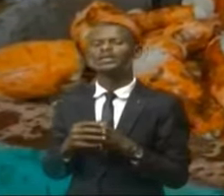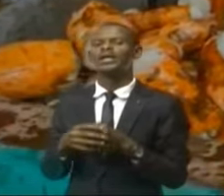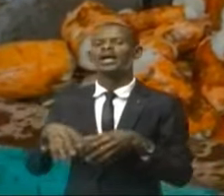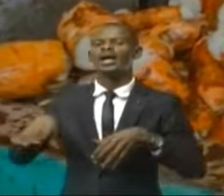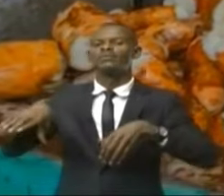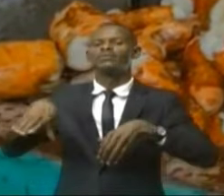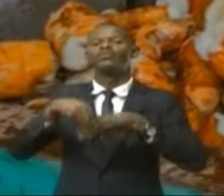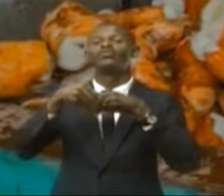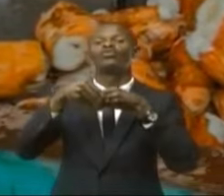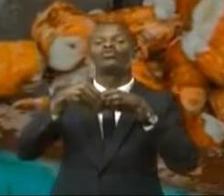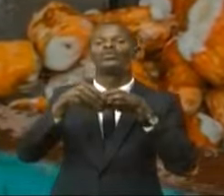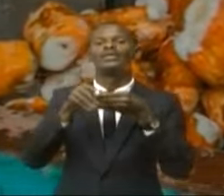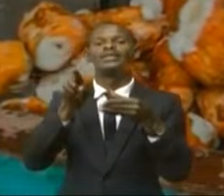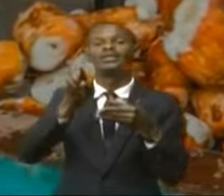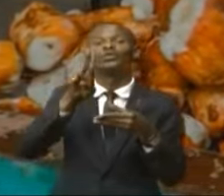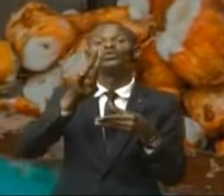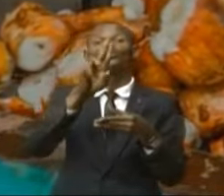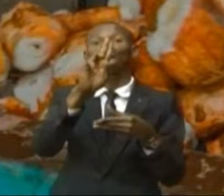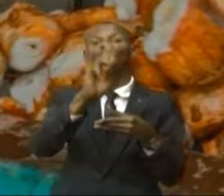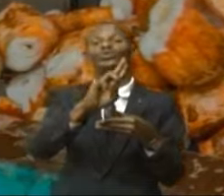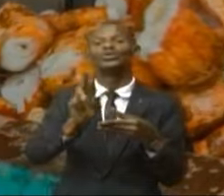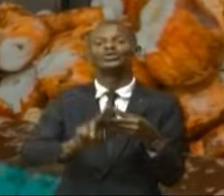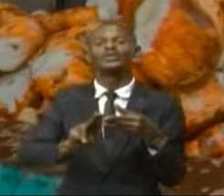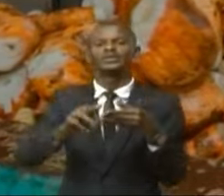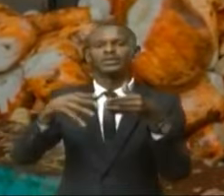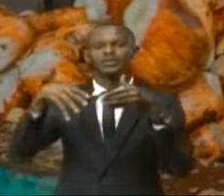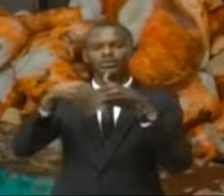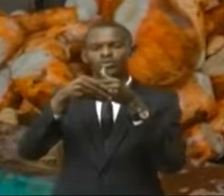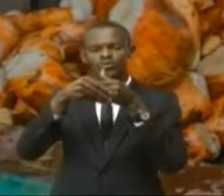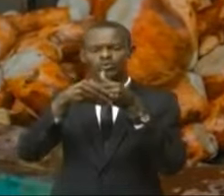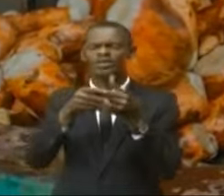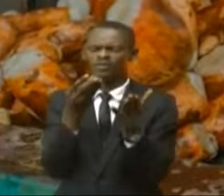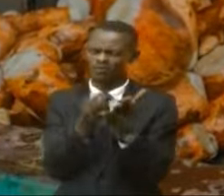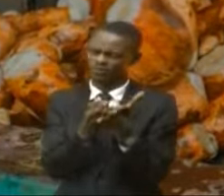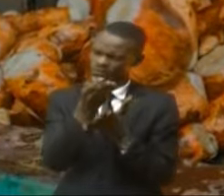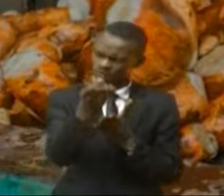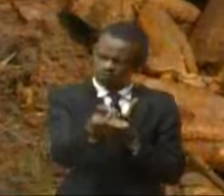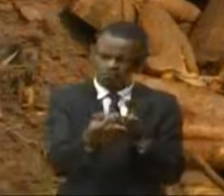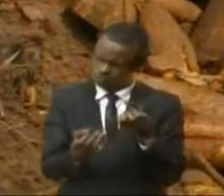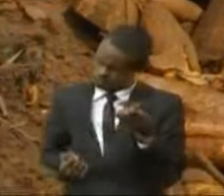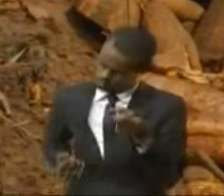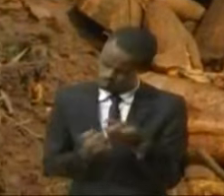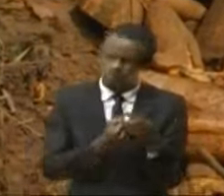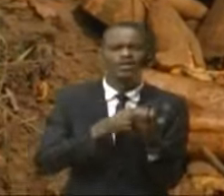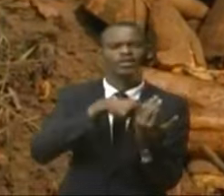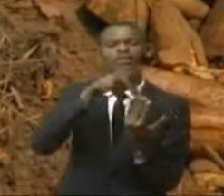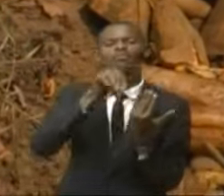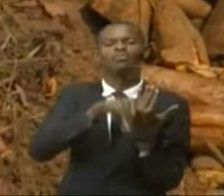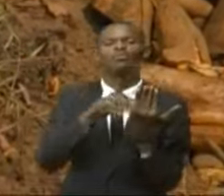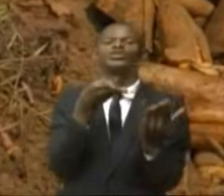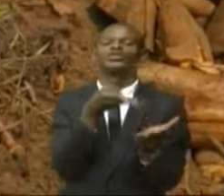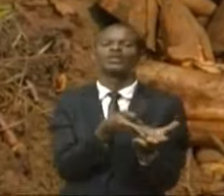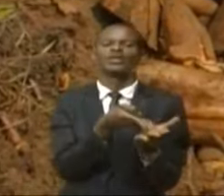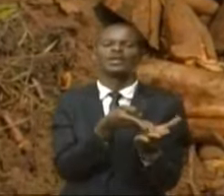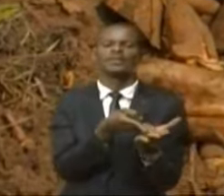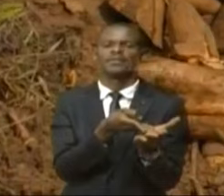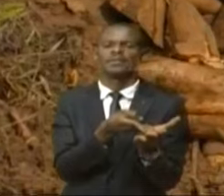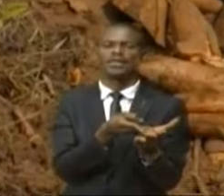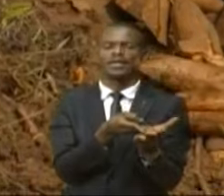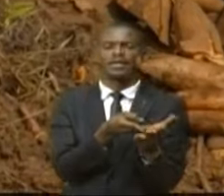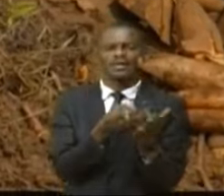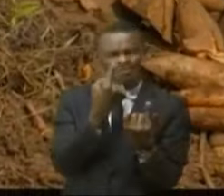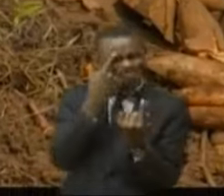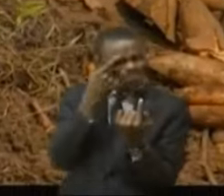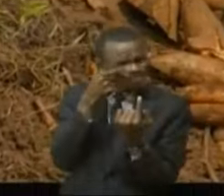pour le développement international USAID, ce projet vise à renforcer et structurer davantage l'organisation de la filière manioc